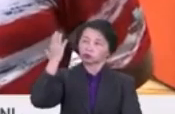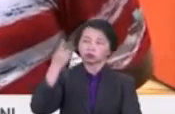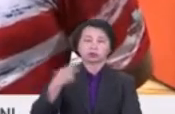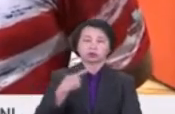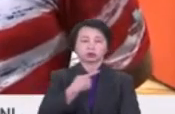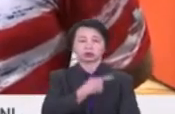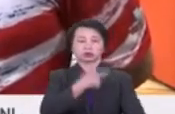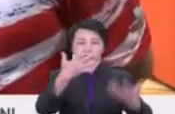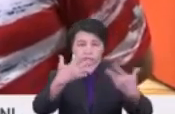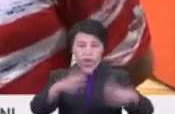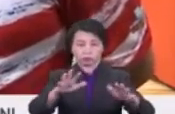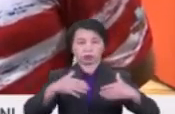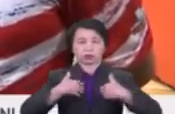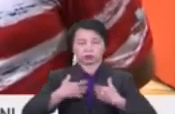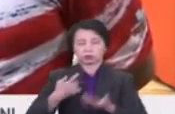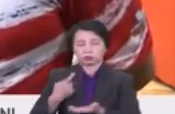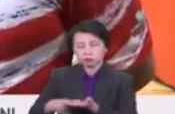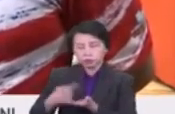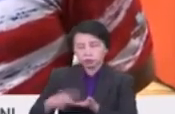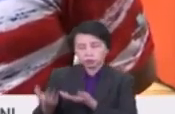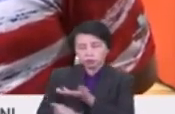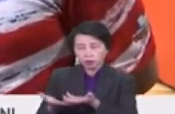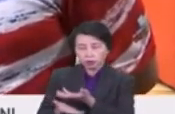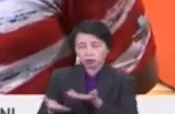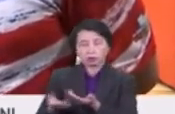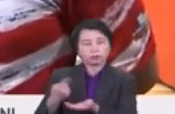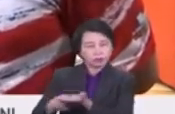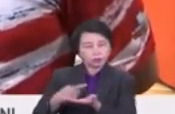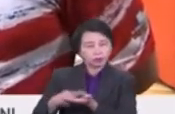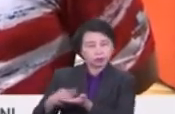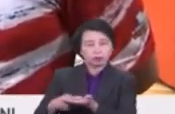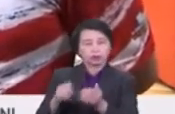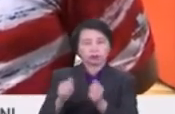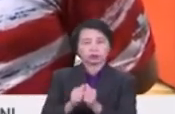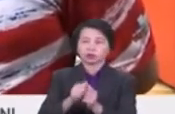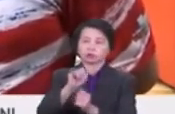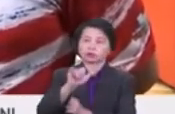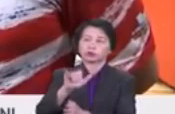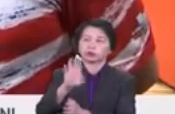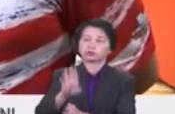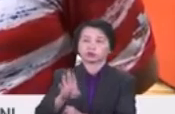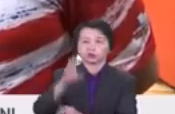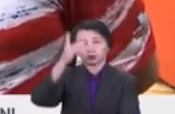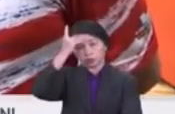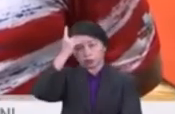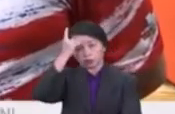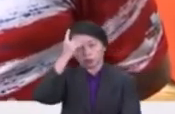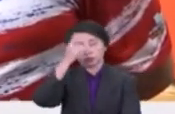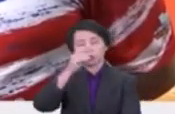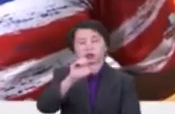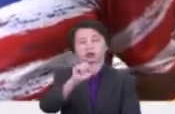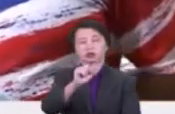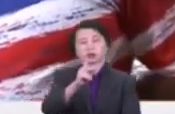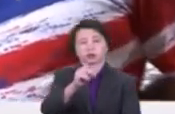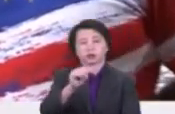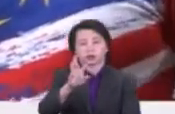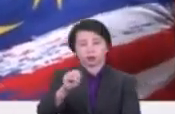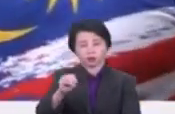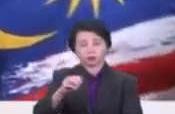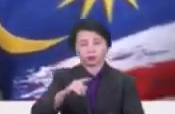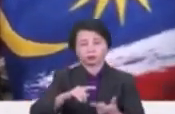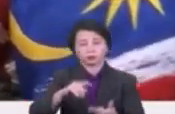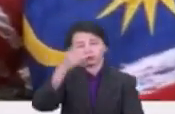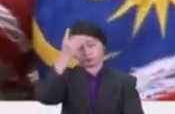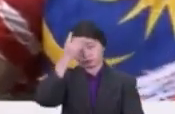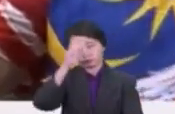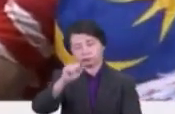kami telah mengadakan perbincangan dengan yang berhormat Datuk Seri Panglima SKN, Datuk